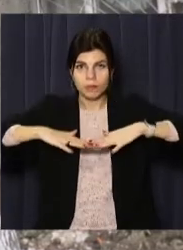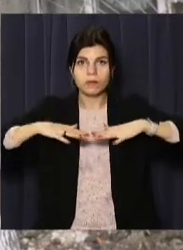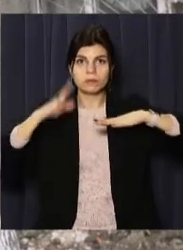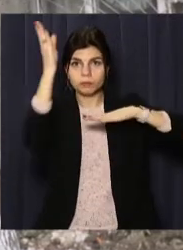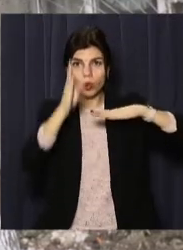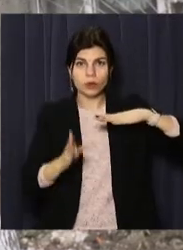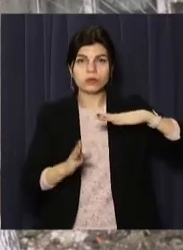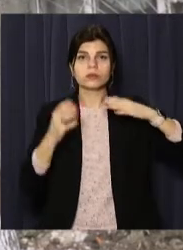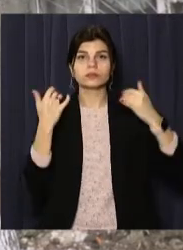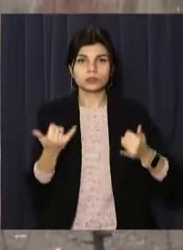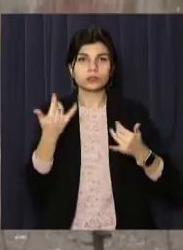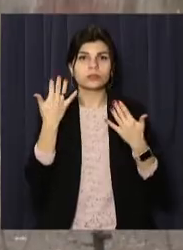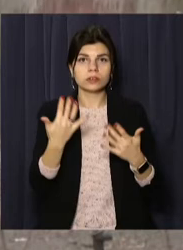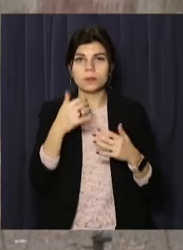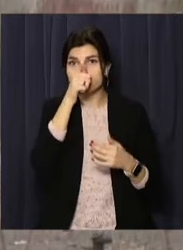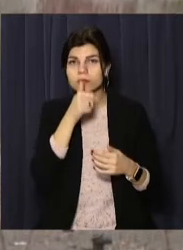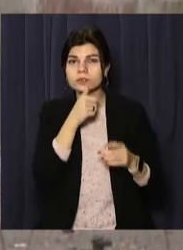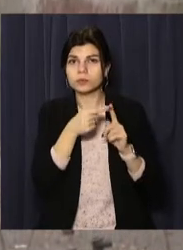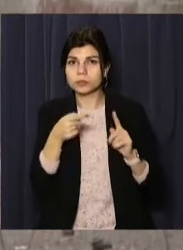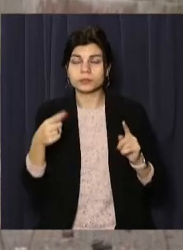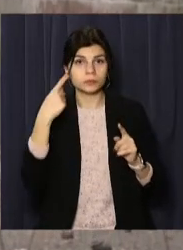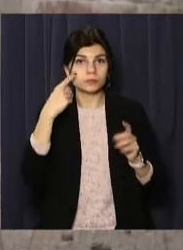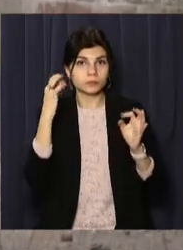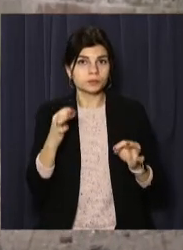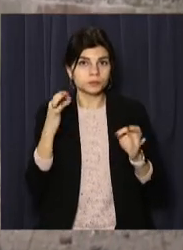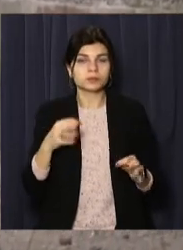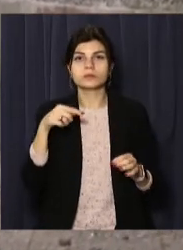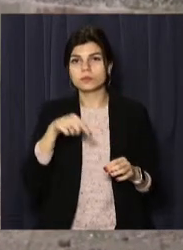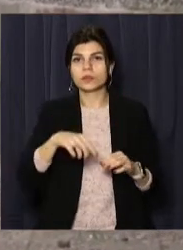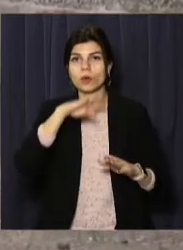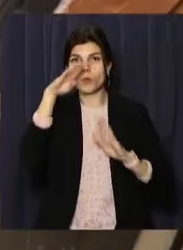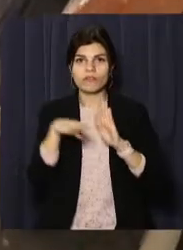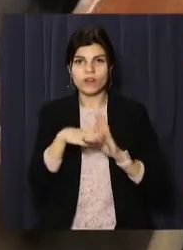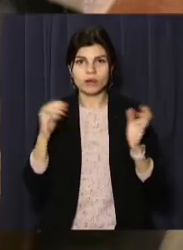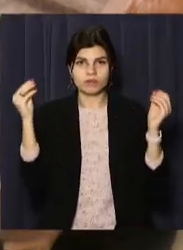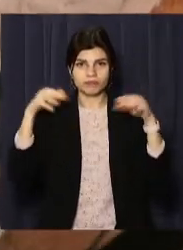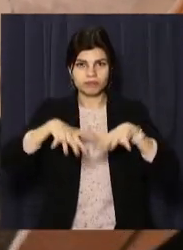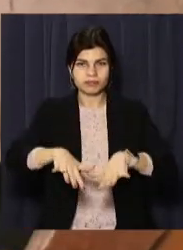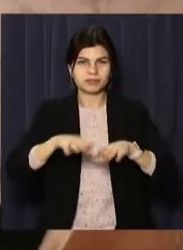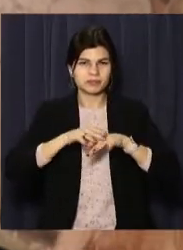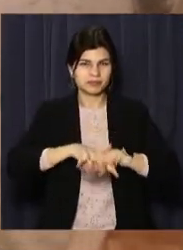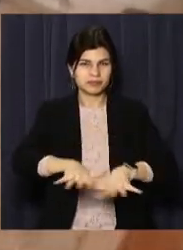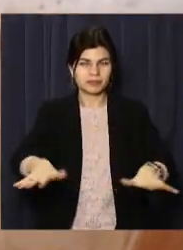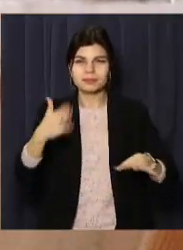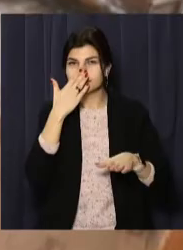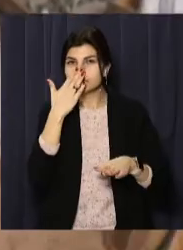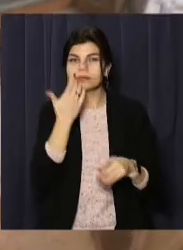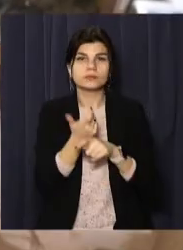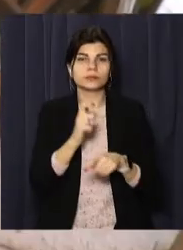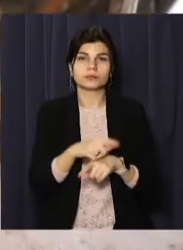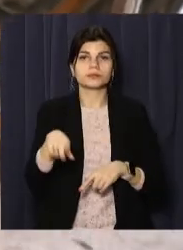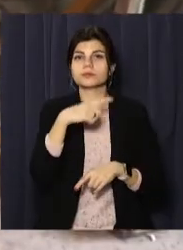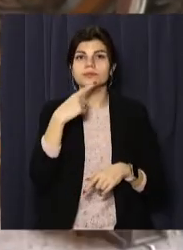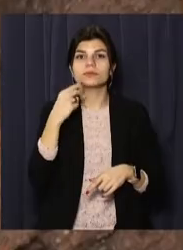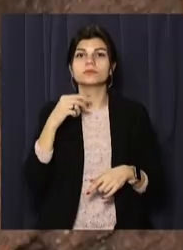тепер стабільно кілька разів на місяць система забивається, підвал заливає нечистотами. Комунальники ж винуватять